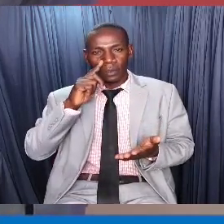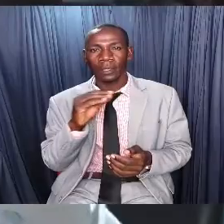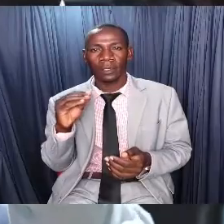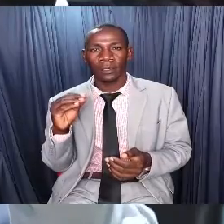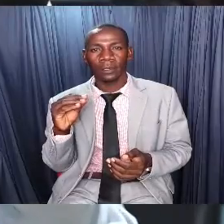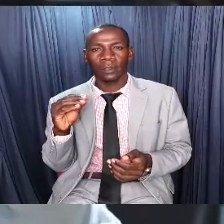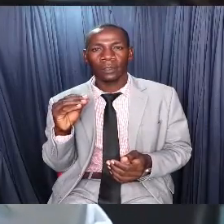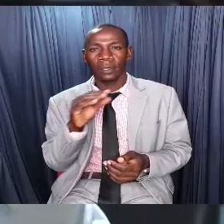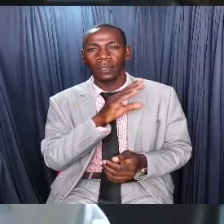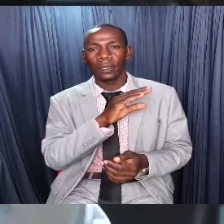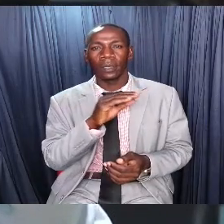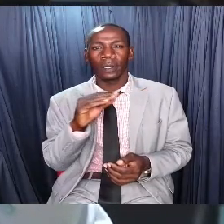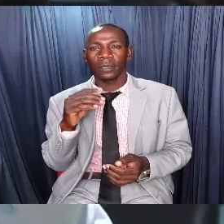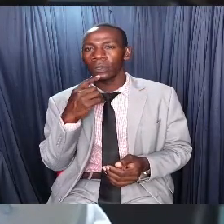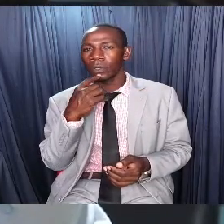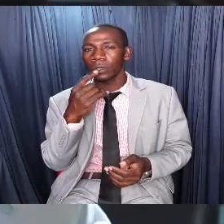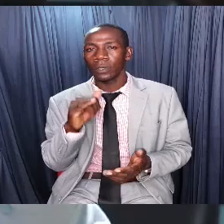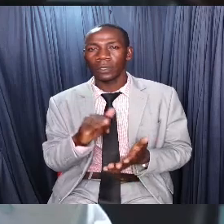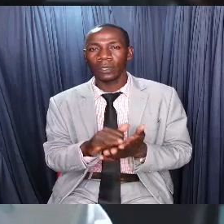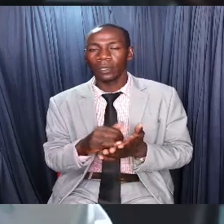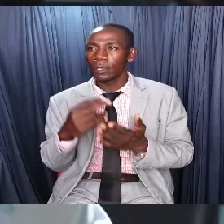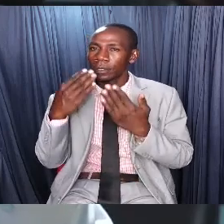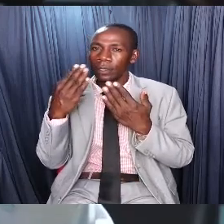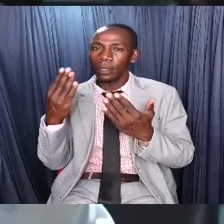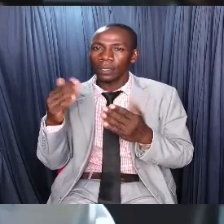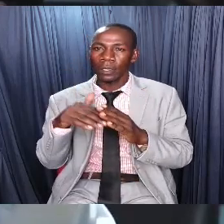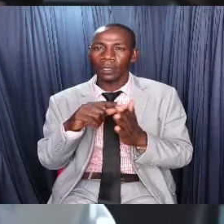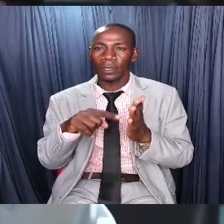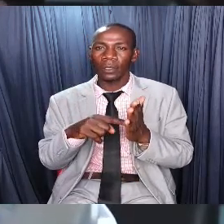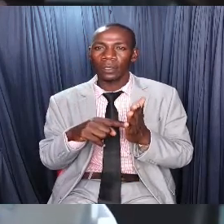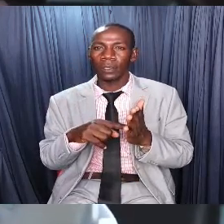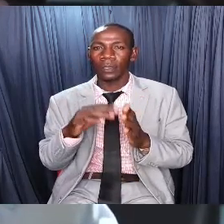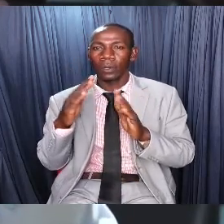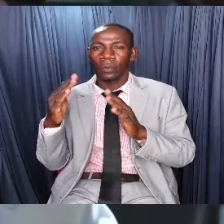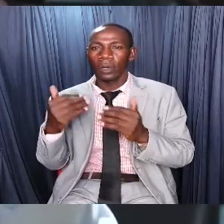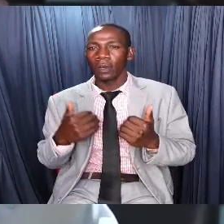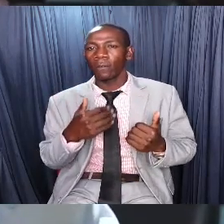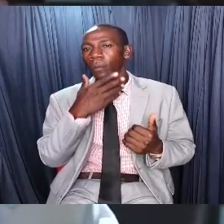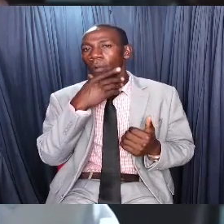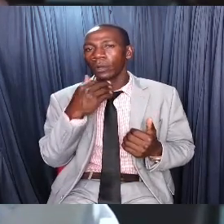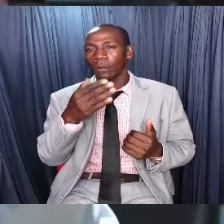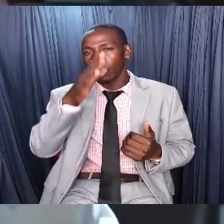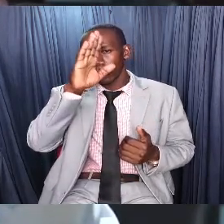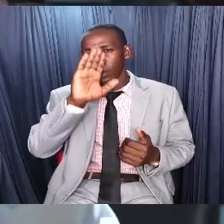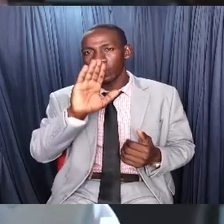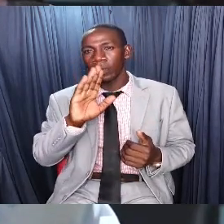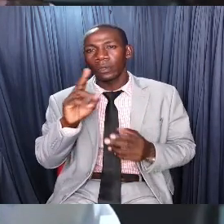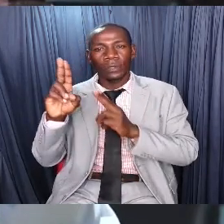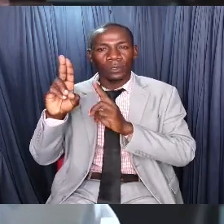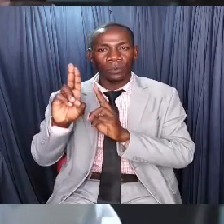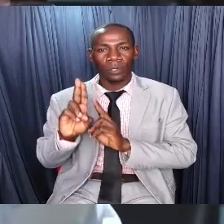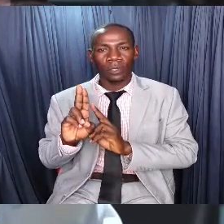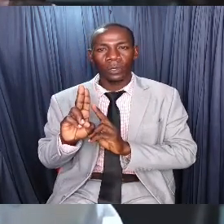6. Naye akamwambia, tazama katika mji huu mna mtu wa Mungu, naye ni mtu mwenye